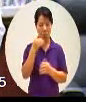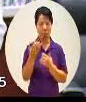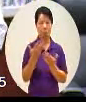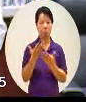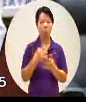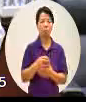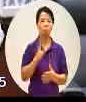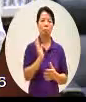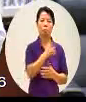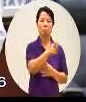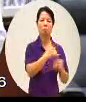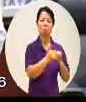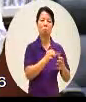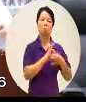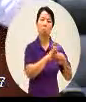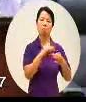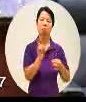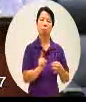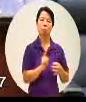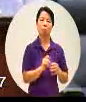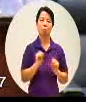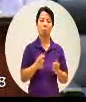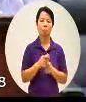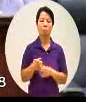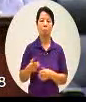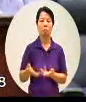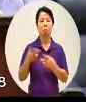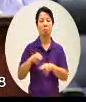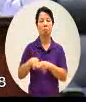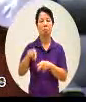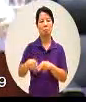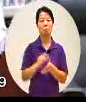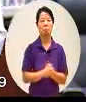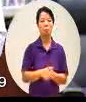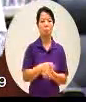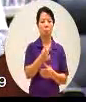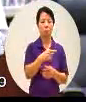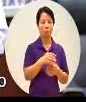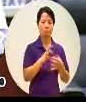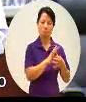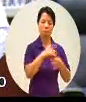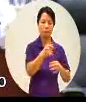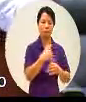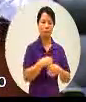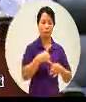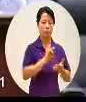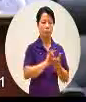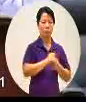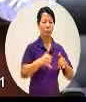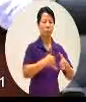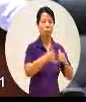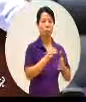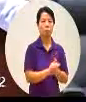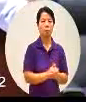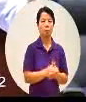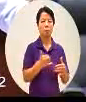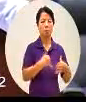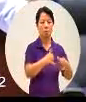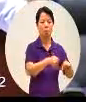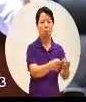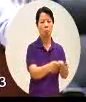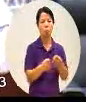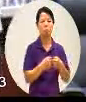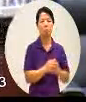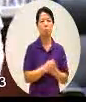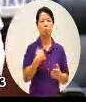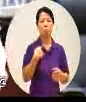的我相信不是这个，同关心的应该是用咯，大家都弄我